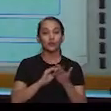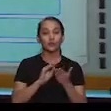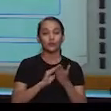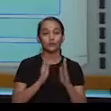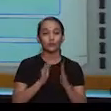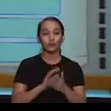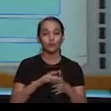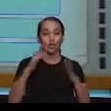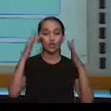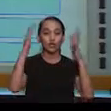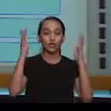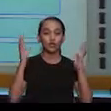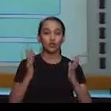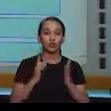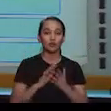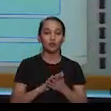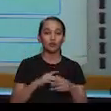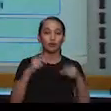Sher,